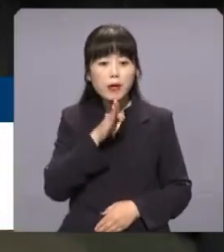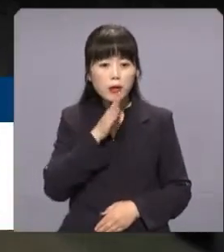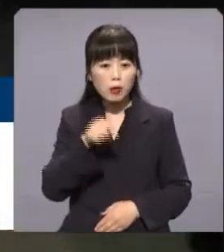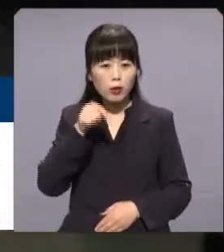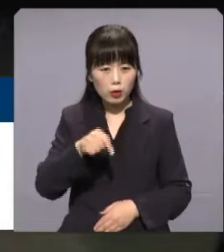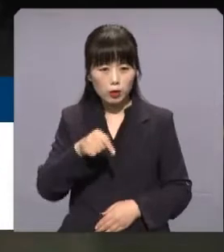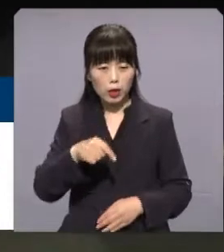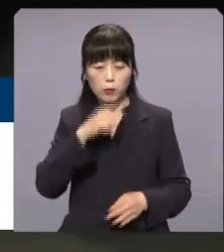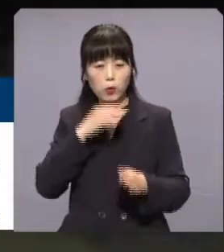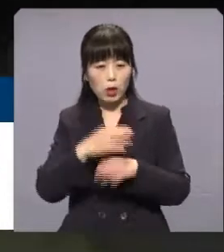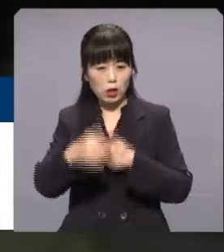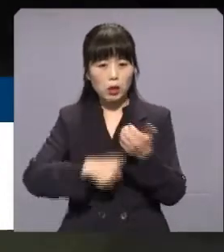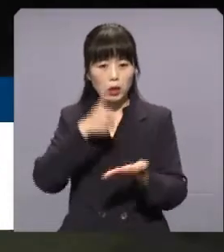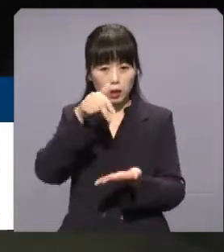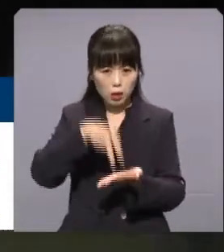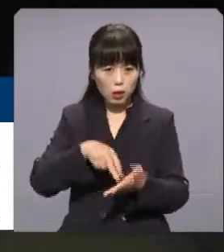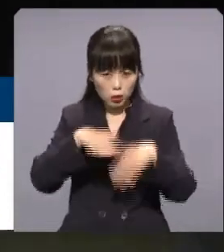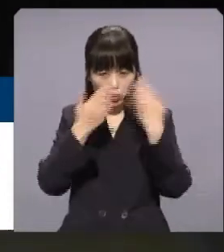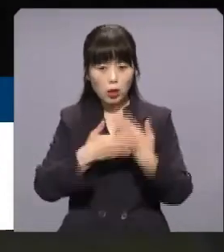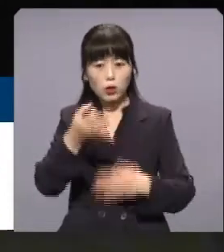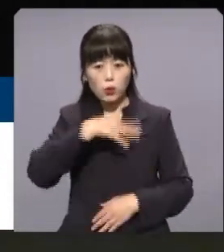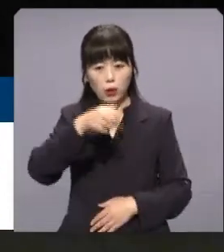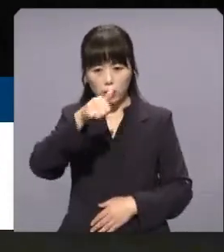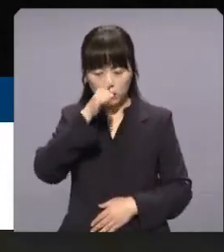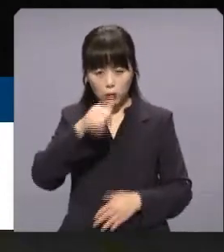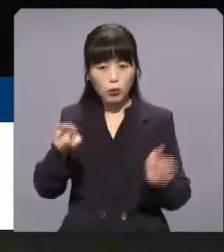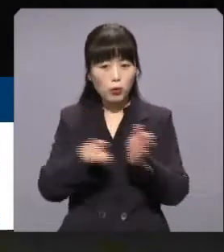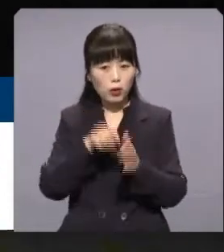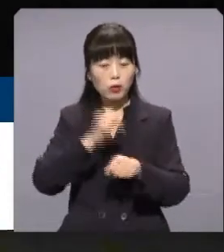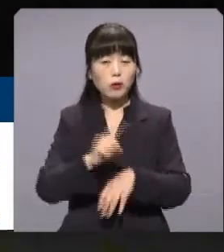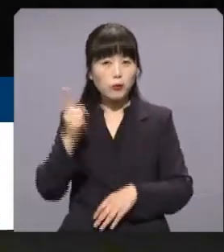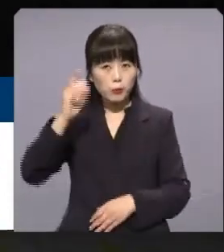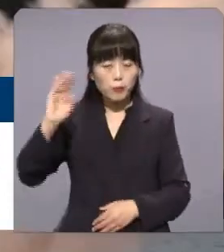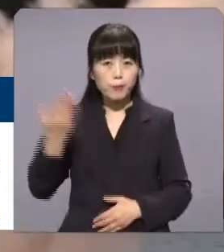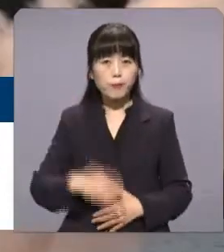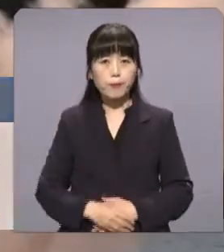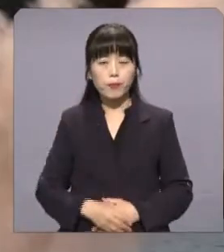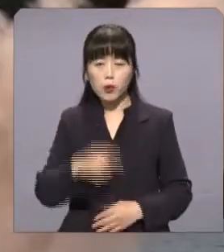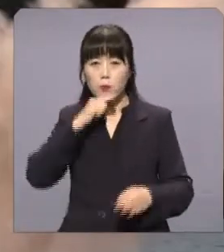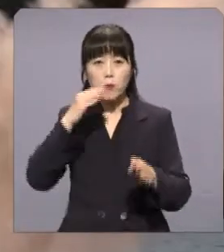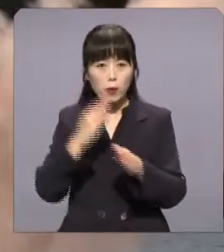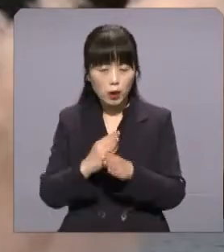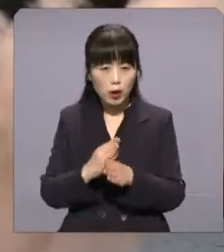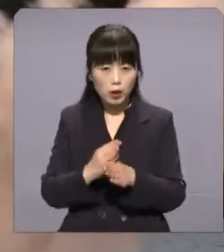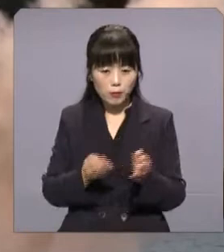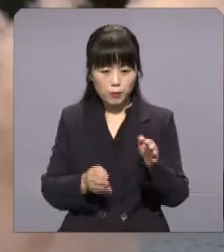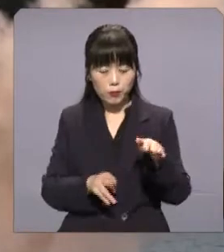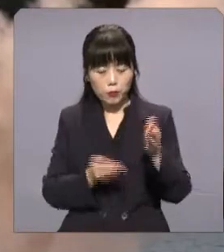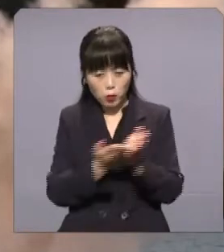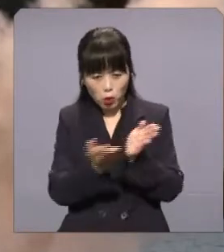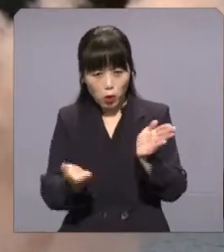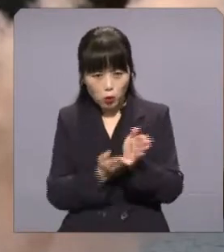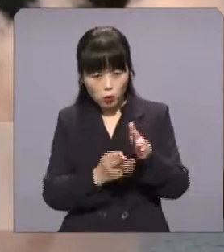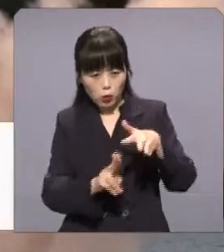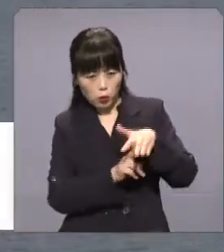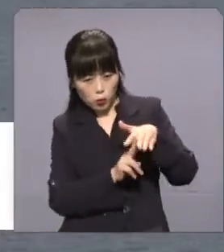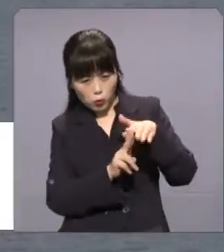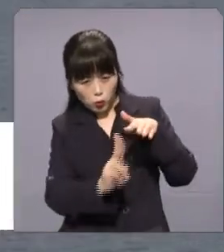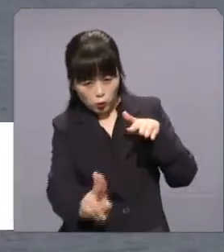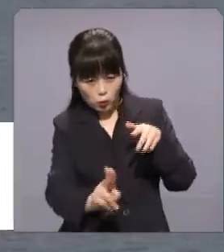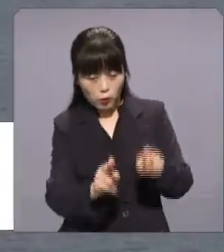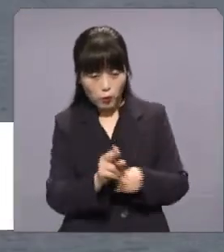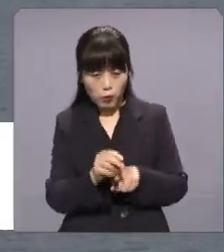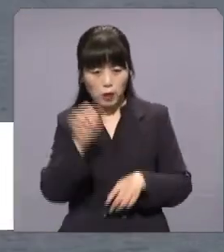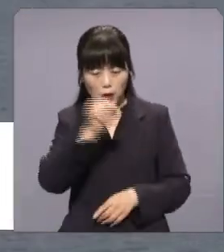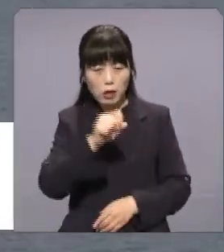이제이 전체적인 효과가 입증되고 신뢰성이 높아지는 거겠죠 북한은 저수지 물속에서 잠수함 발사